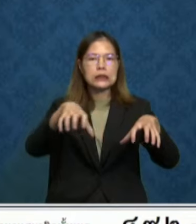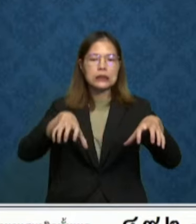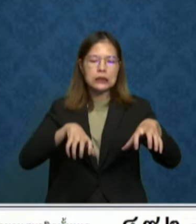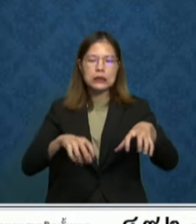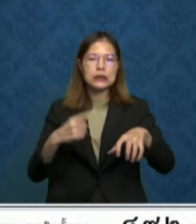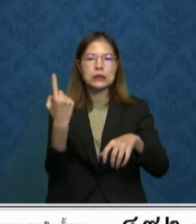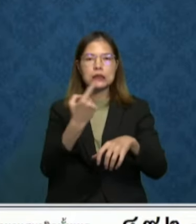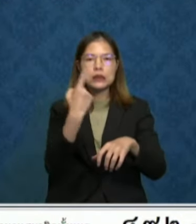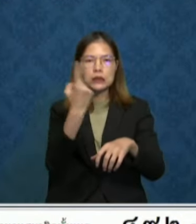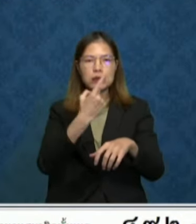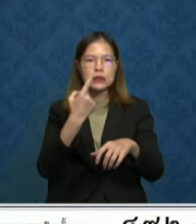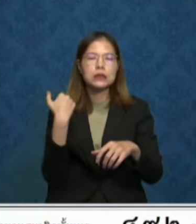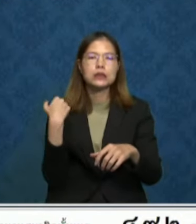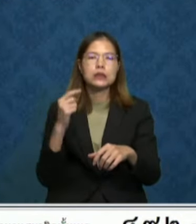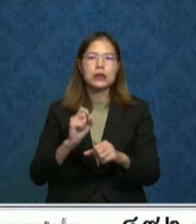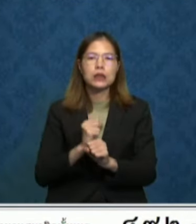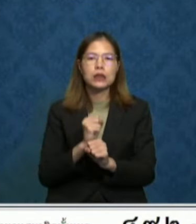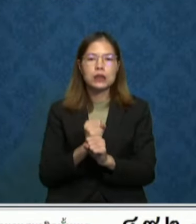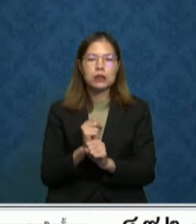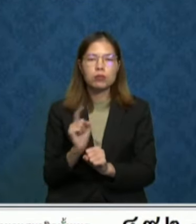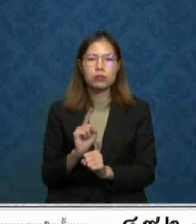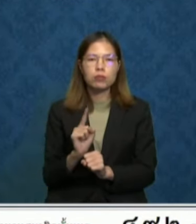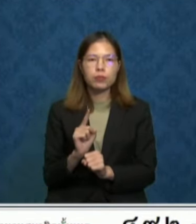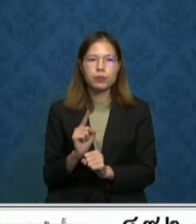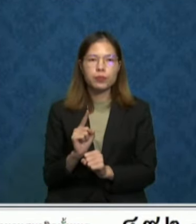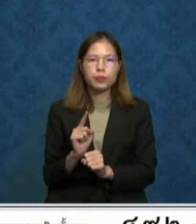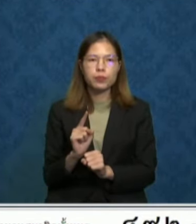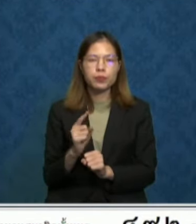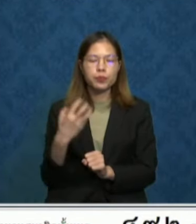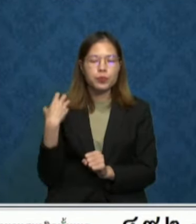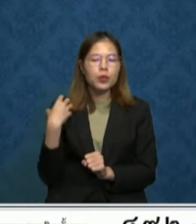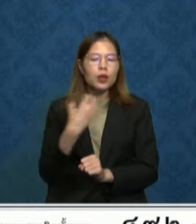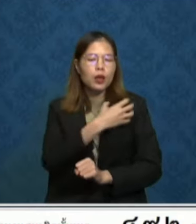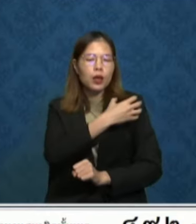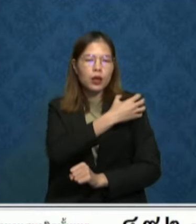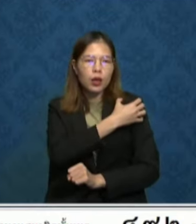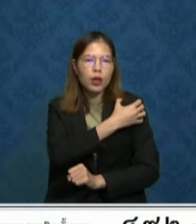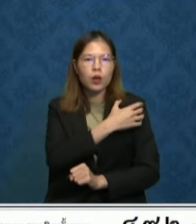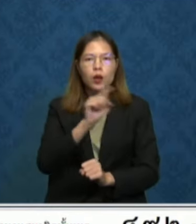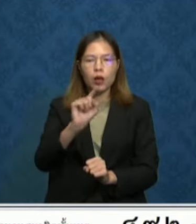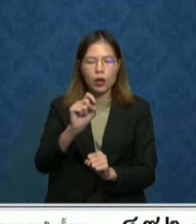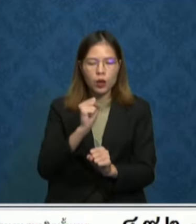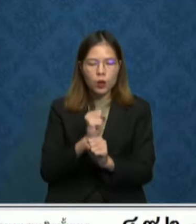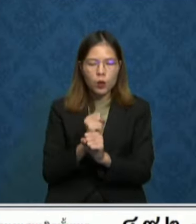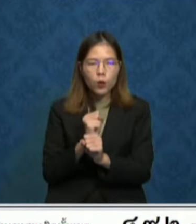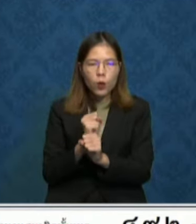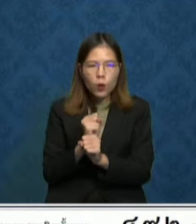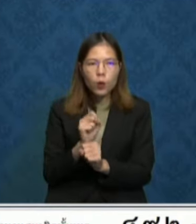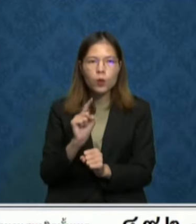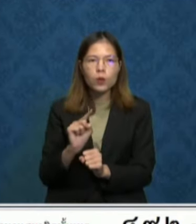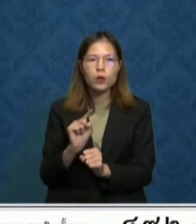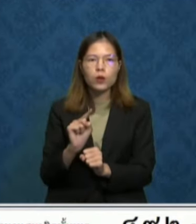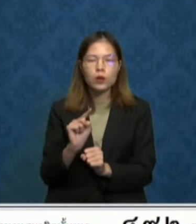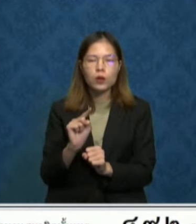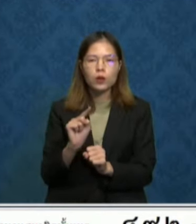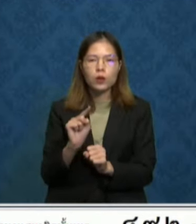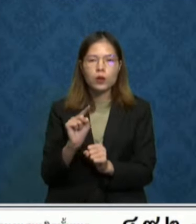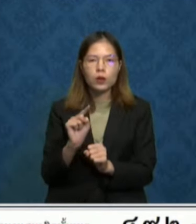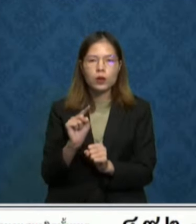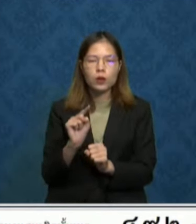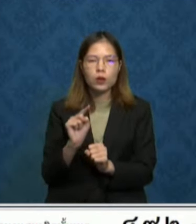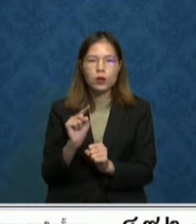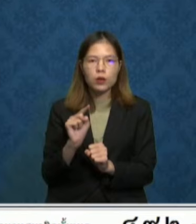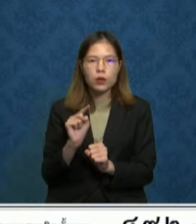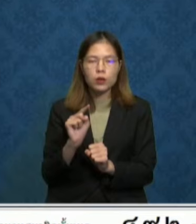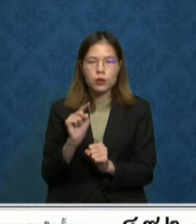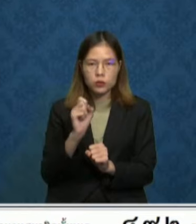ลาสุดครับ ทั้งเทศบัรเมืองควลังโดยในสมบุปรรยาธรากร นายกเทศมนตีคณะผบริหารตลอดเจิถึหัวหนาส่ว